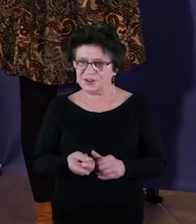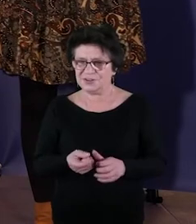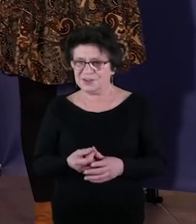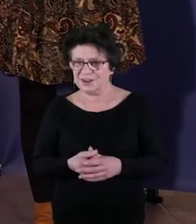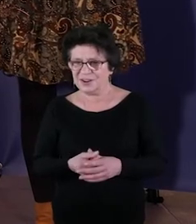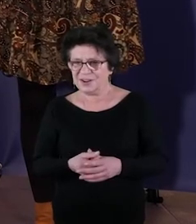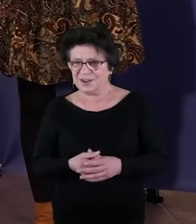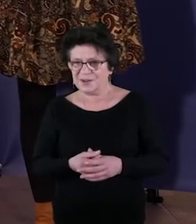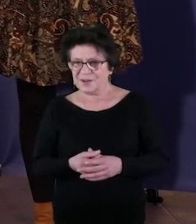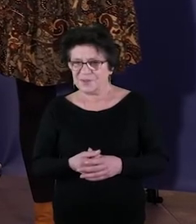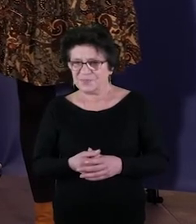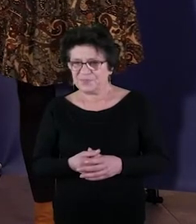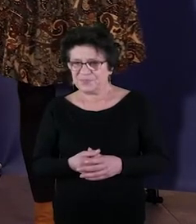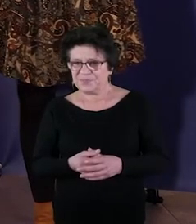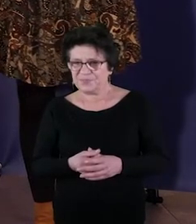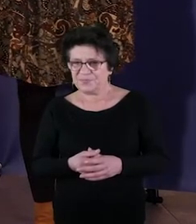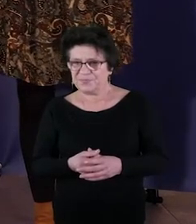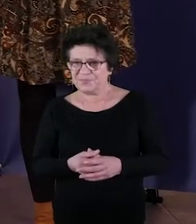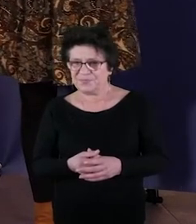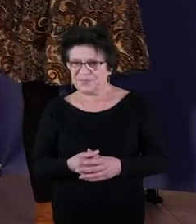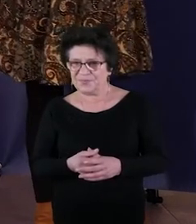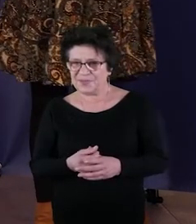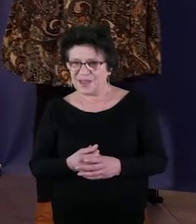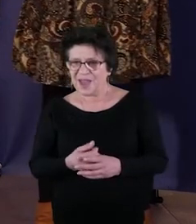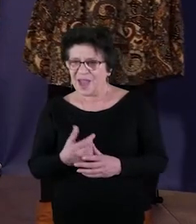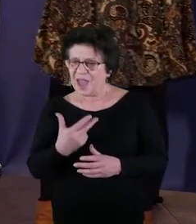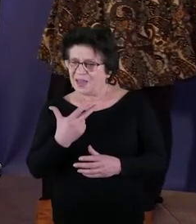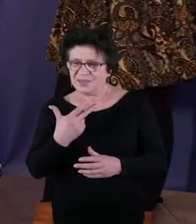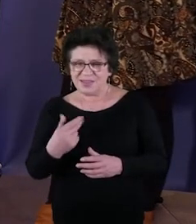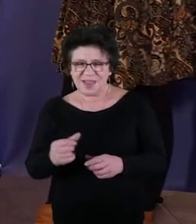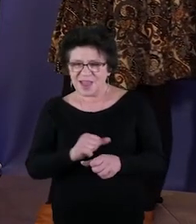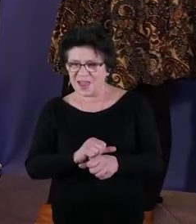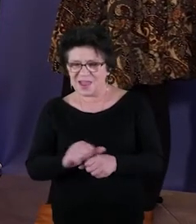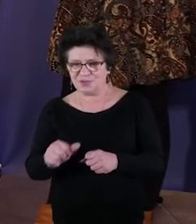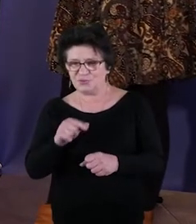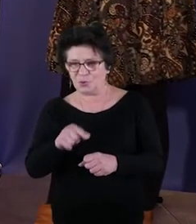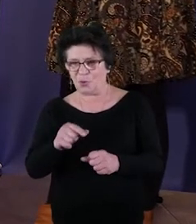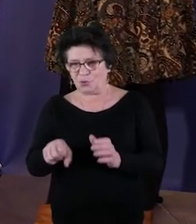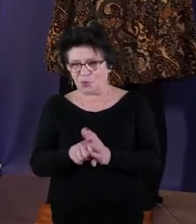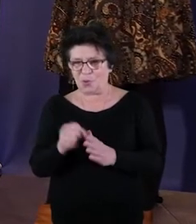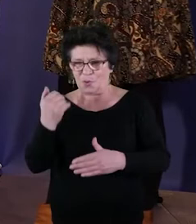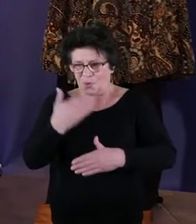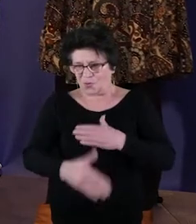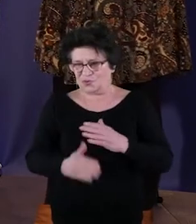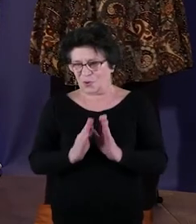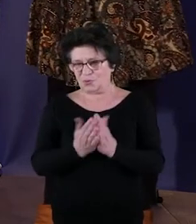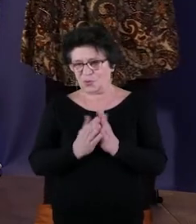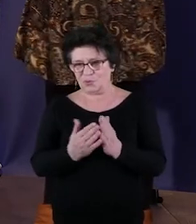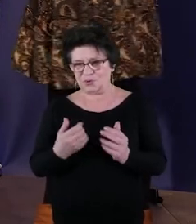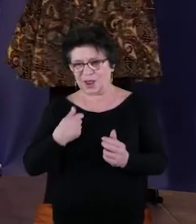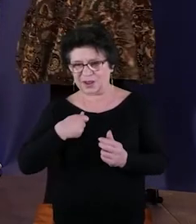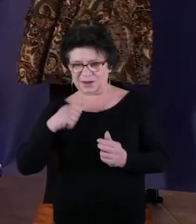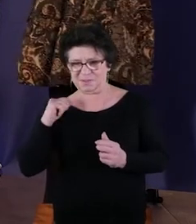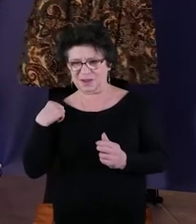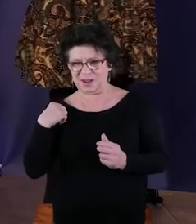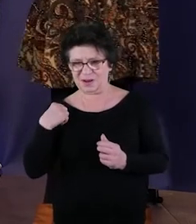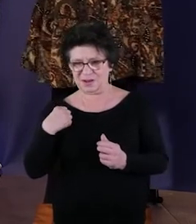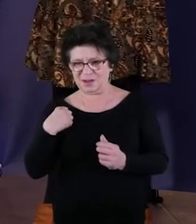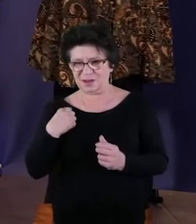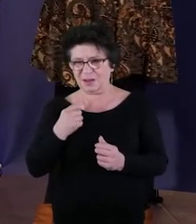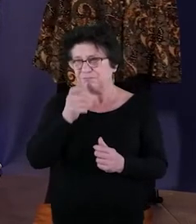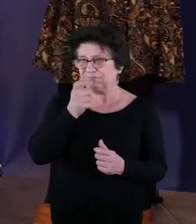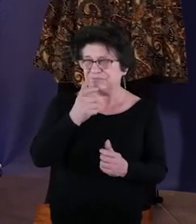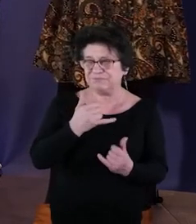jest to doprecyzowane dlatego że wydaje mi się już pani książkach można